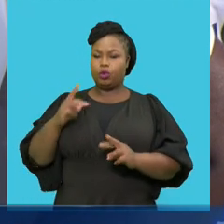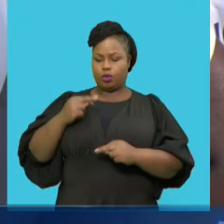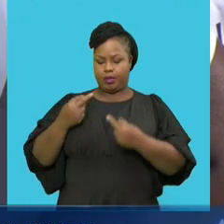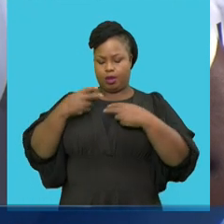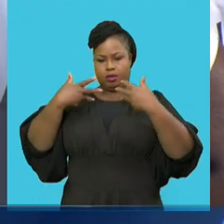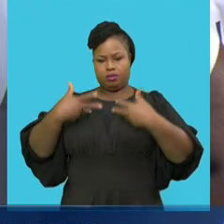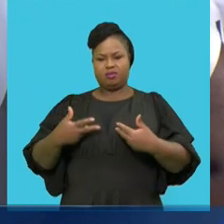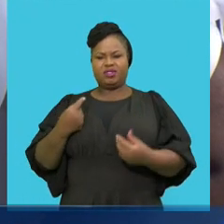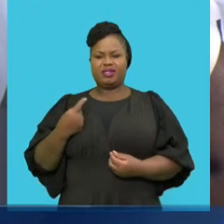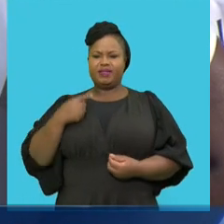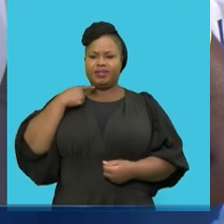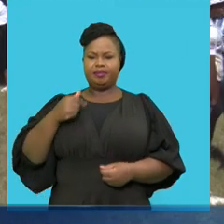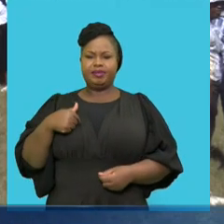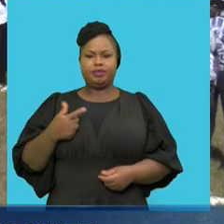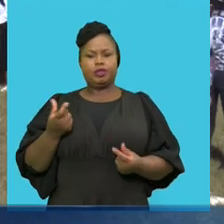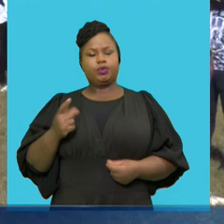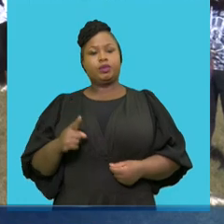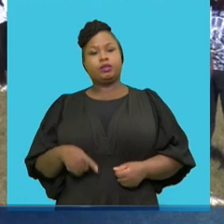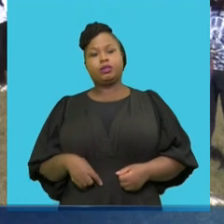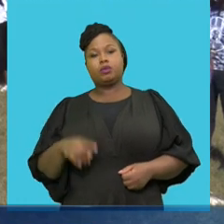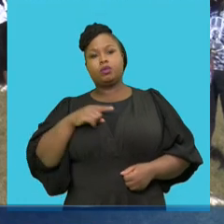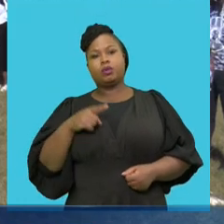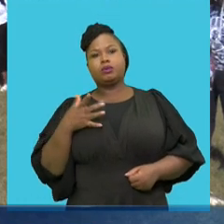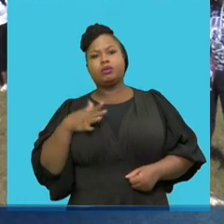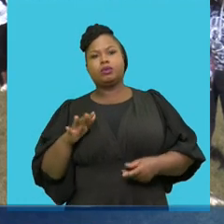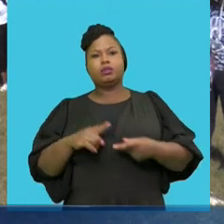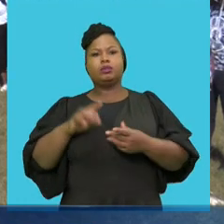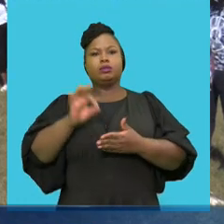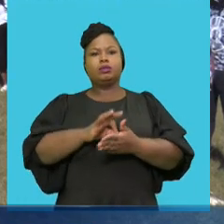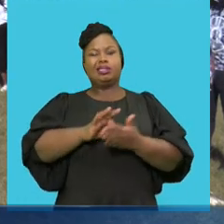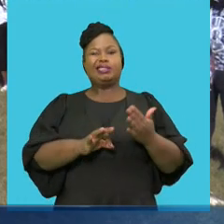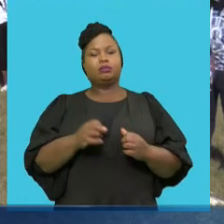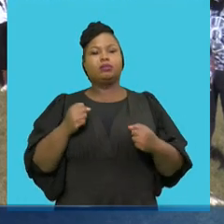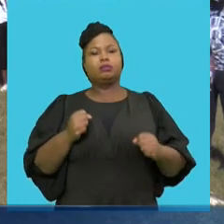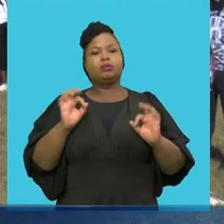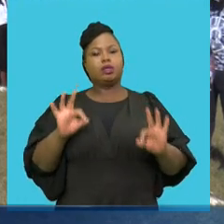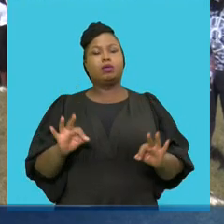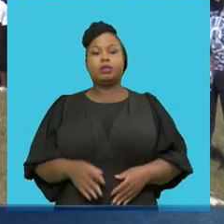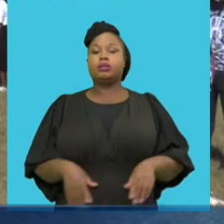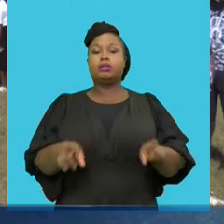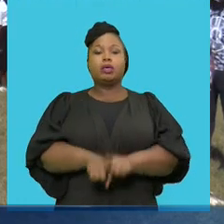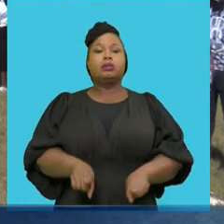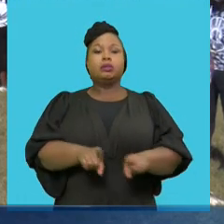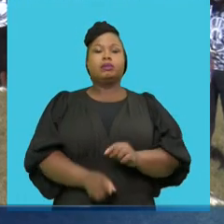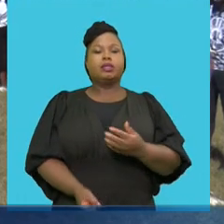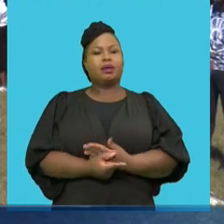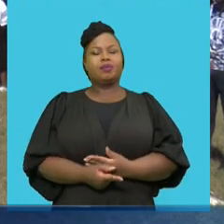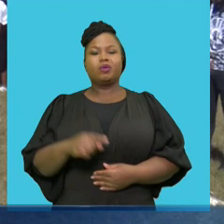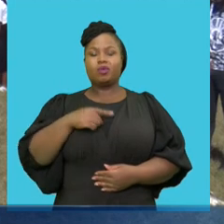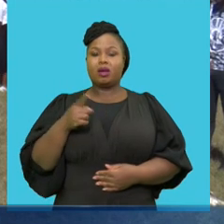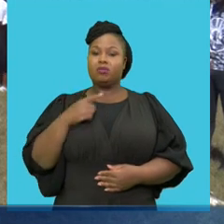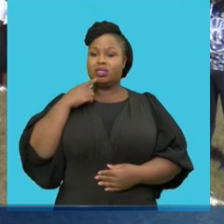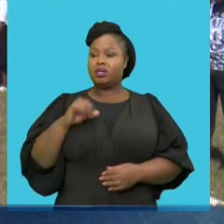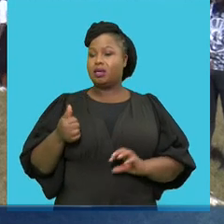kuye ukuthi yini okufanele ba ayenze. Akusafoneki sivote manje ngomdlandla wokuthi yini esijwayele sikuthi umakhalane wethu